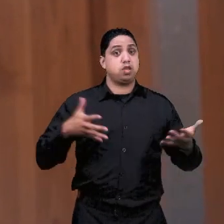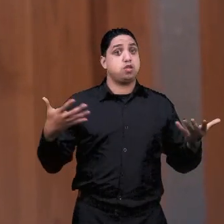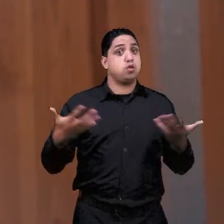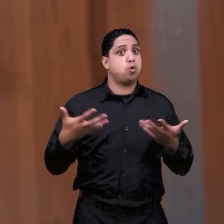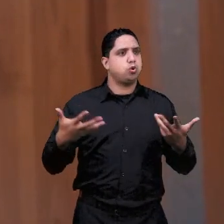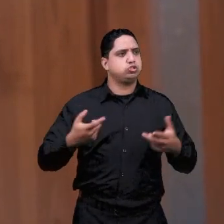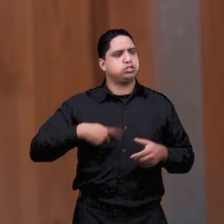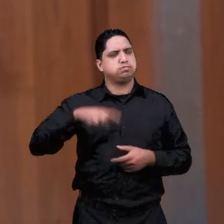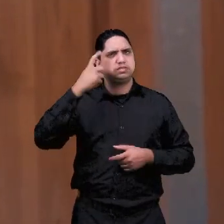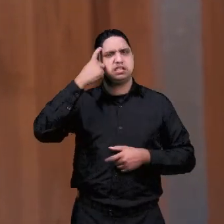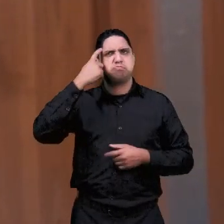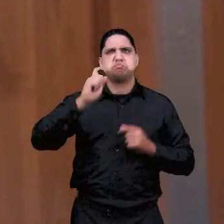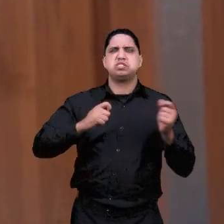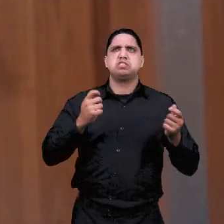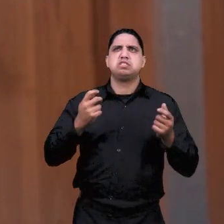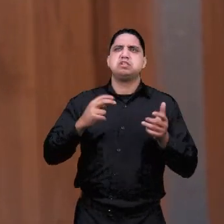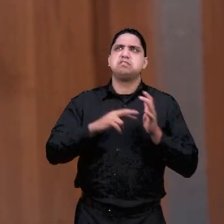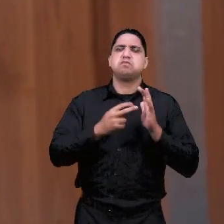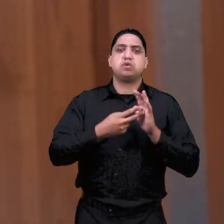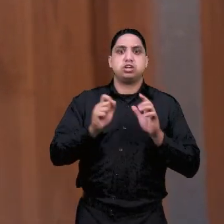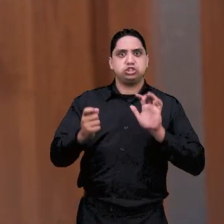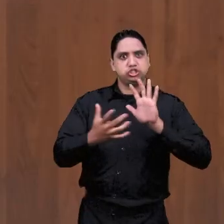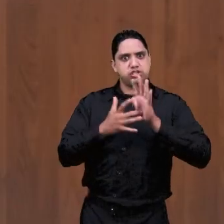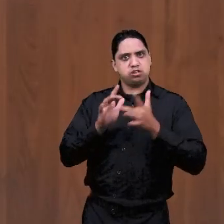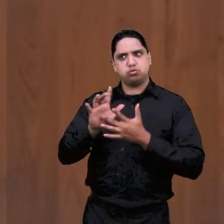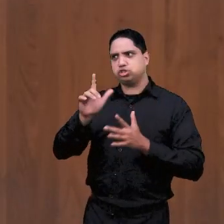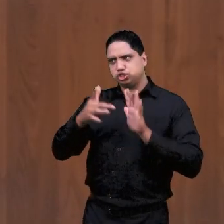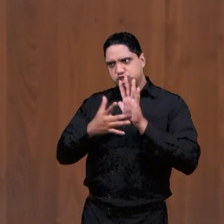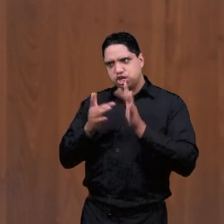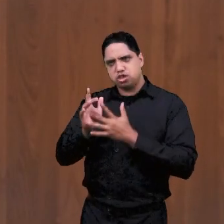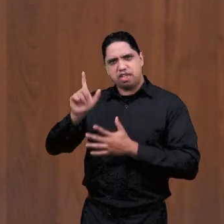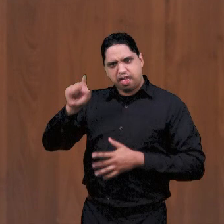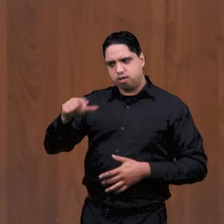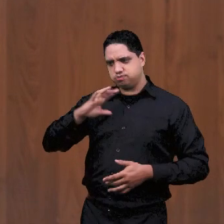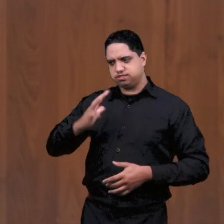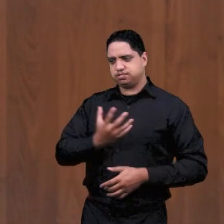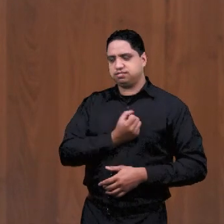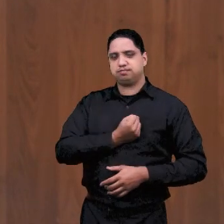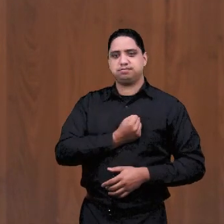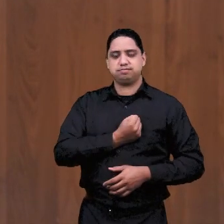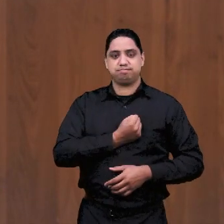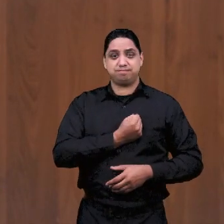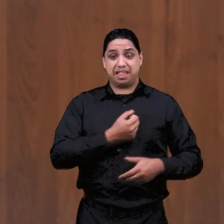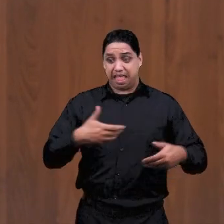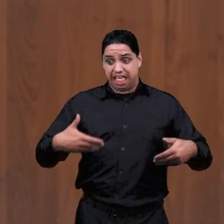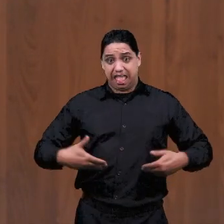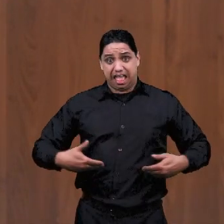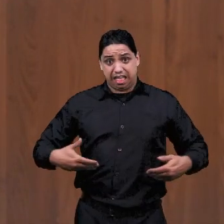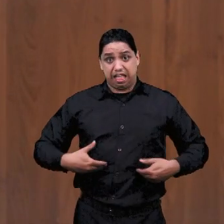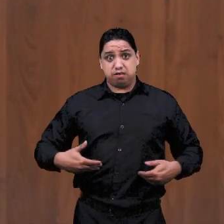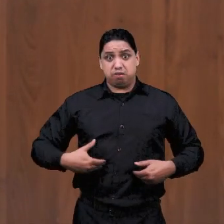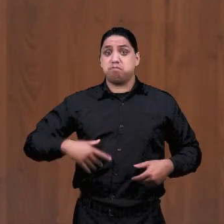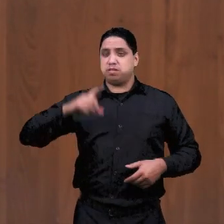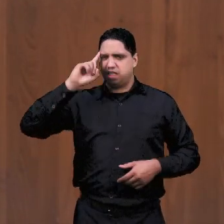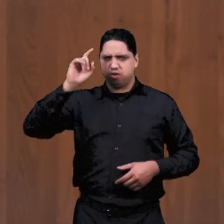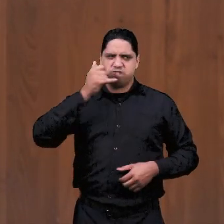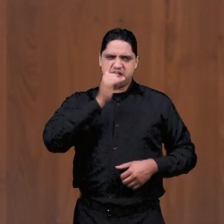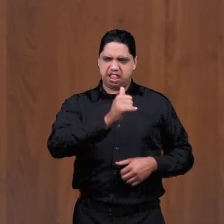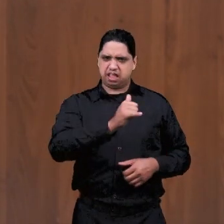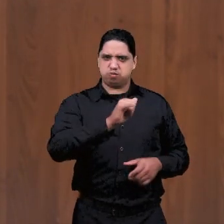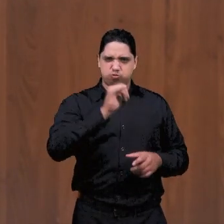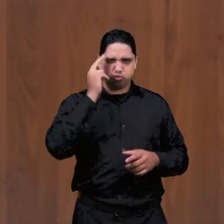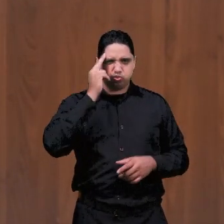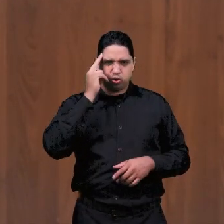rappeler de Jésus, notre sauveur. La famine, selon Dieu nous avait